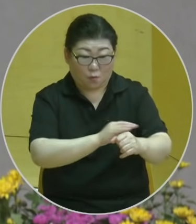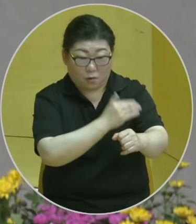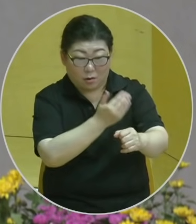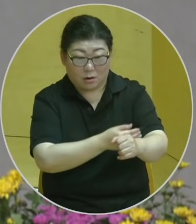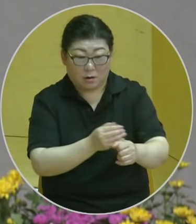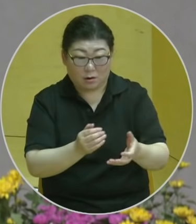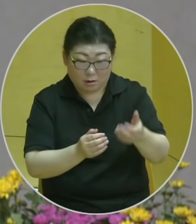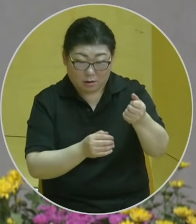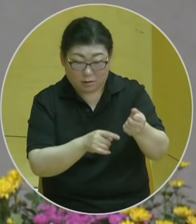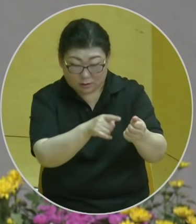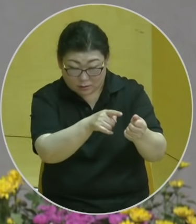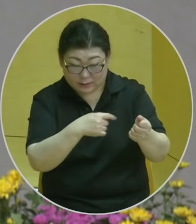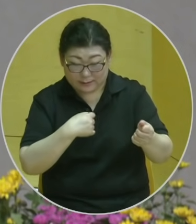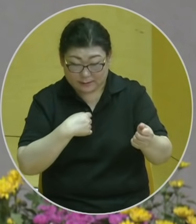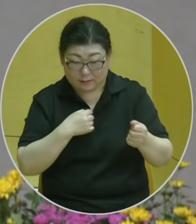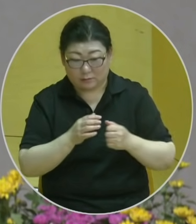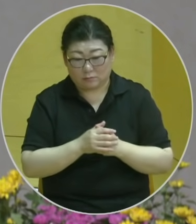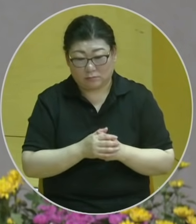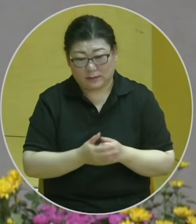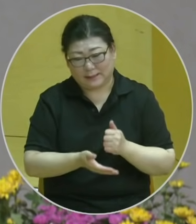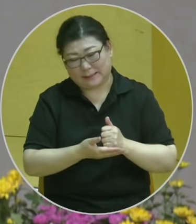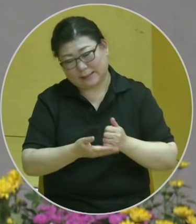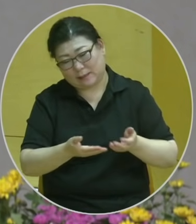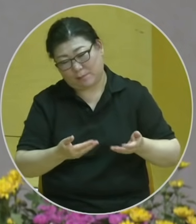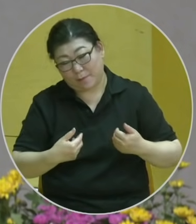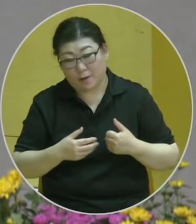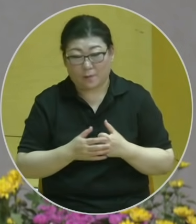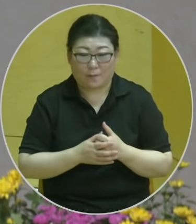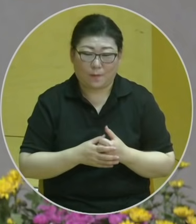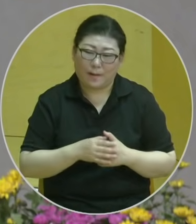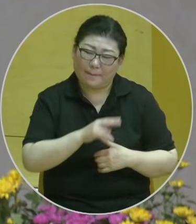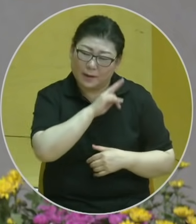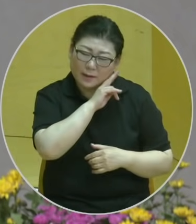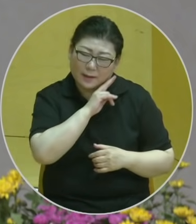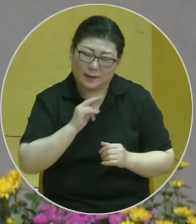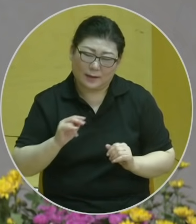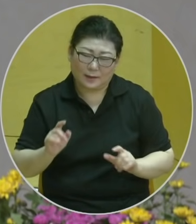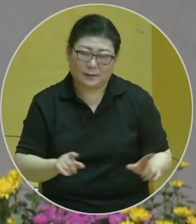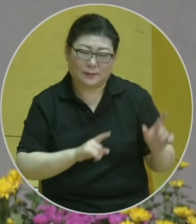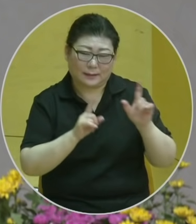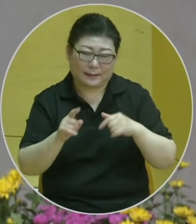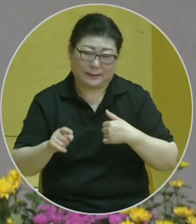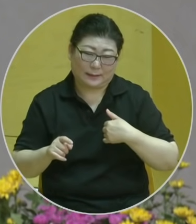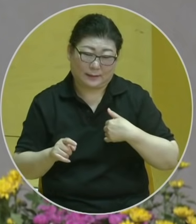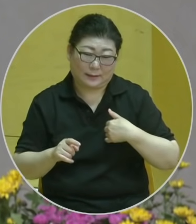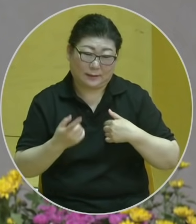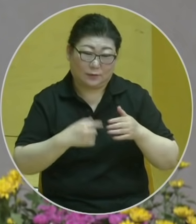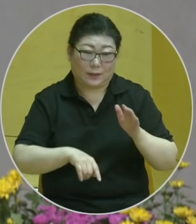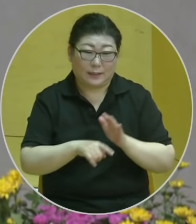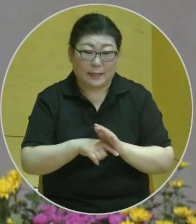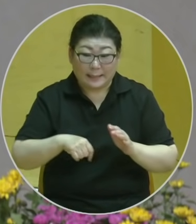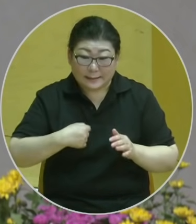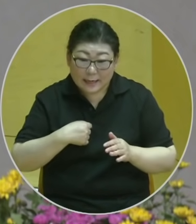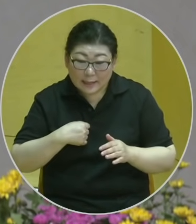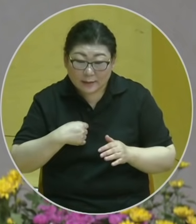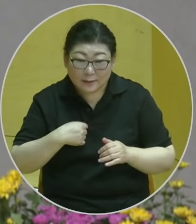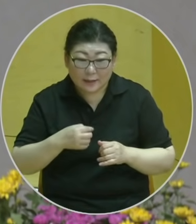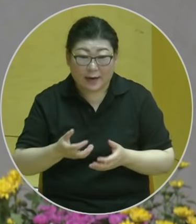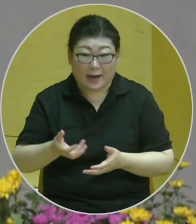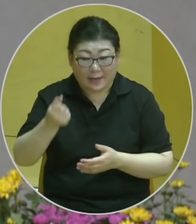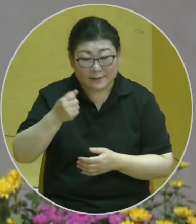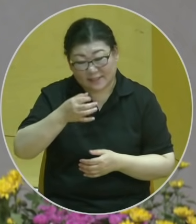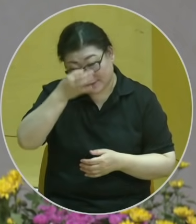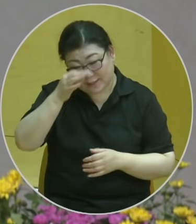돈을 가진 나, 잘되는 나, 칭찬받는 나, 편하게 사는 나를 위해서 자기의 모든 것을 다 동원해서 열심히